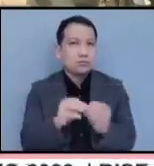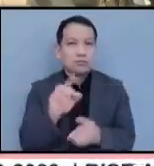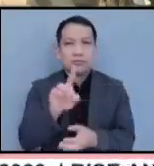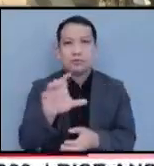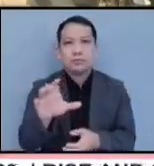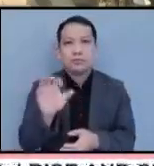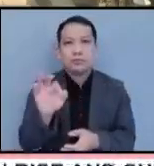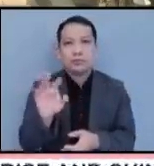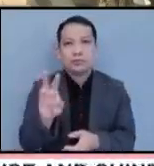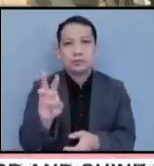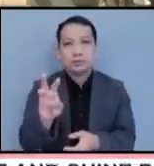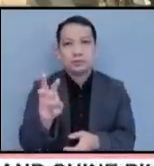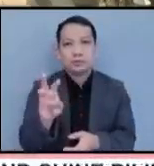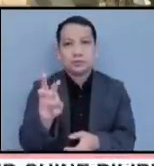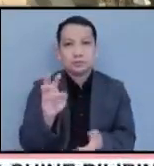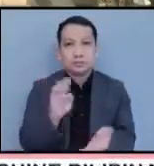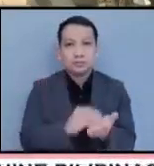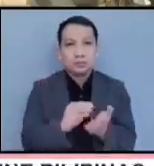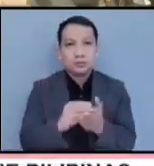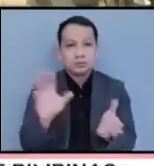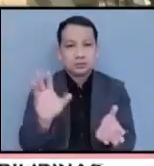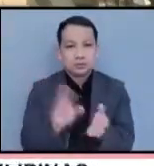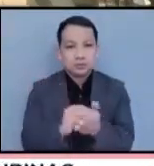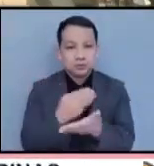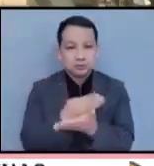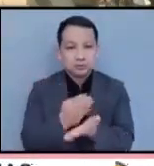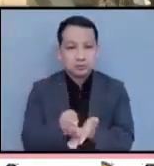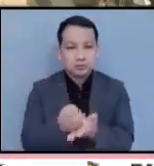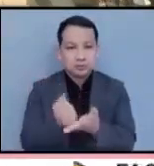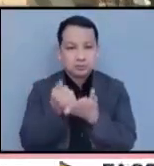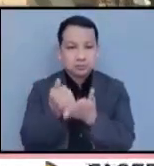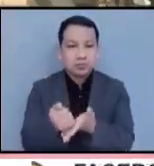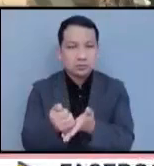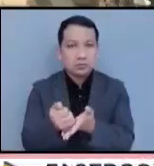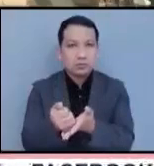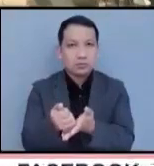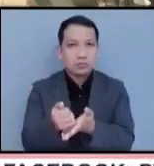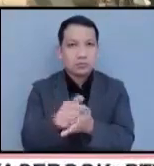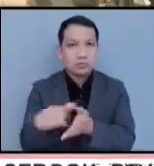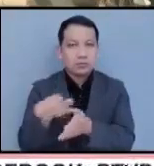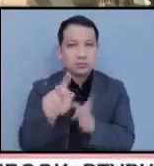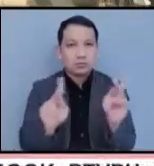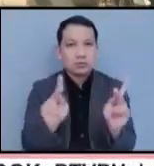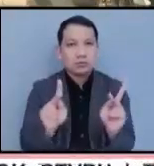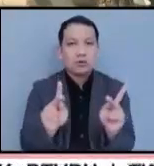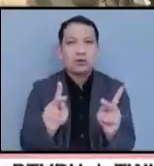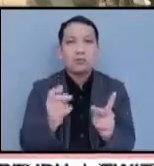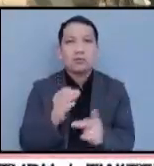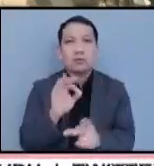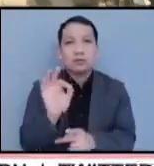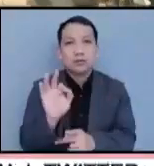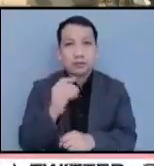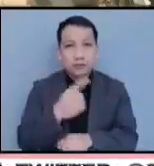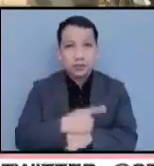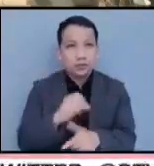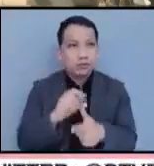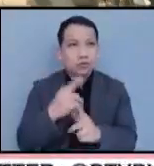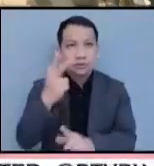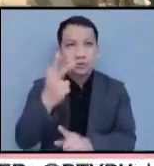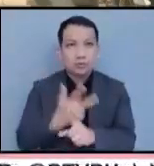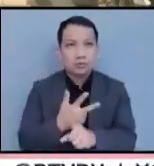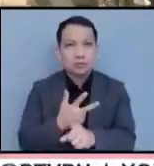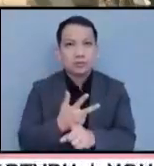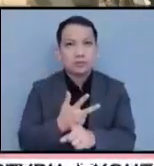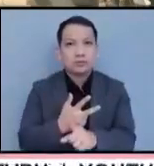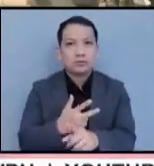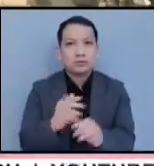million pesos ang kakailanganin upang tugunan ang pangangailangan ng mga evacuee sa loob ng 90 araw. Malayo ito sa 30 million pesos na